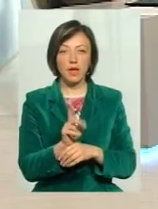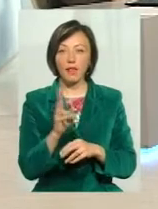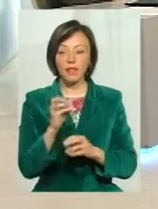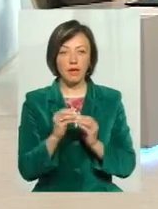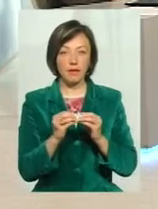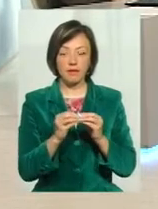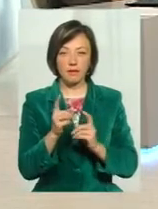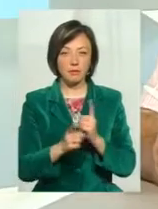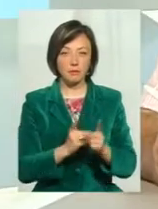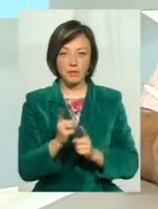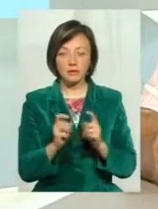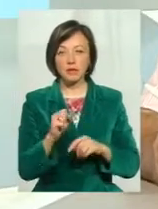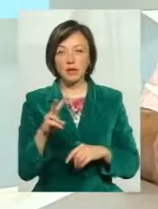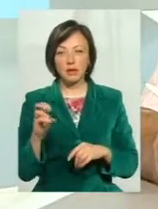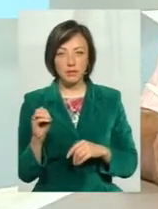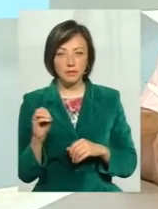змінився, але